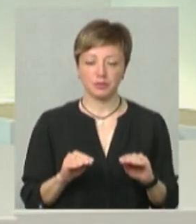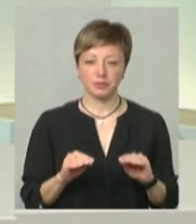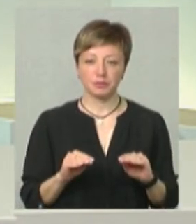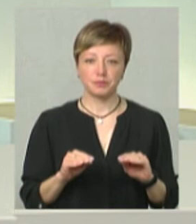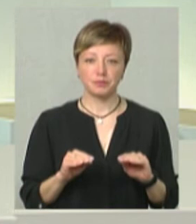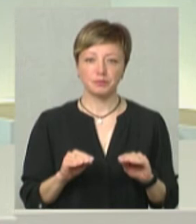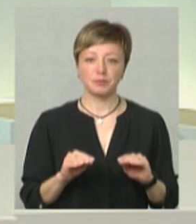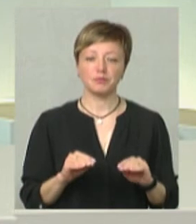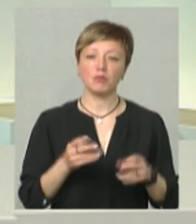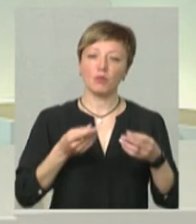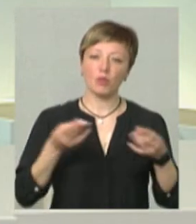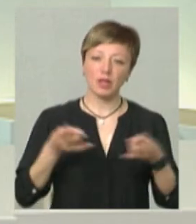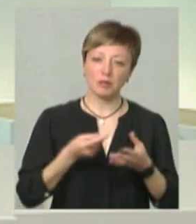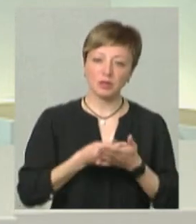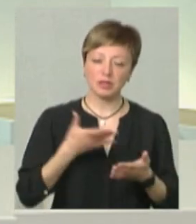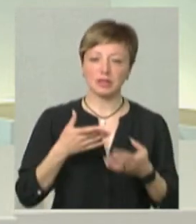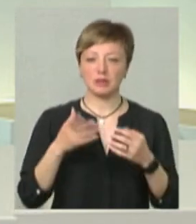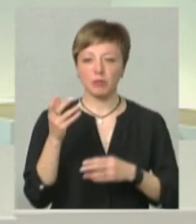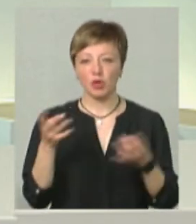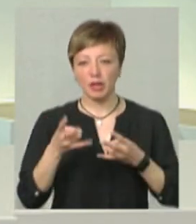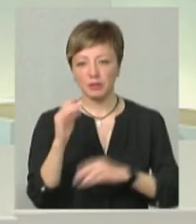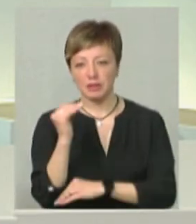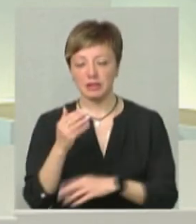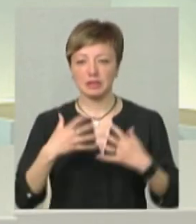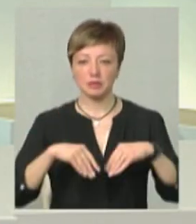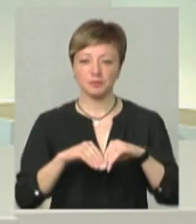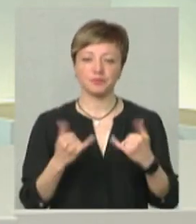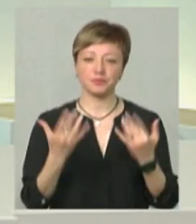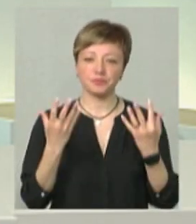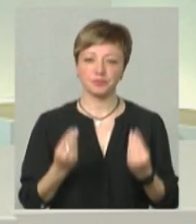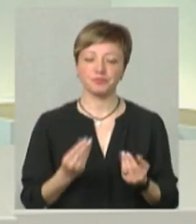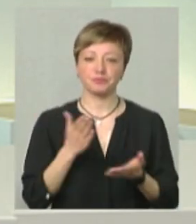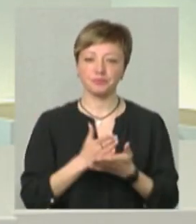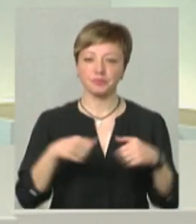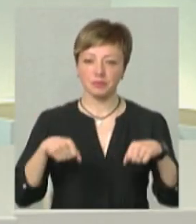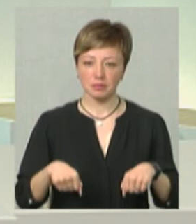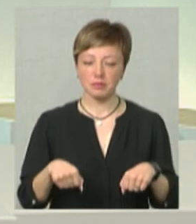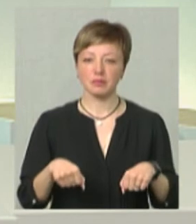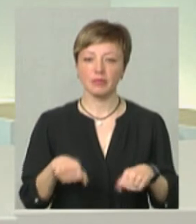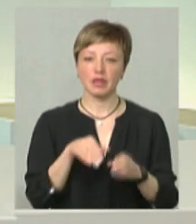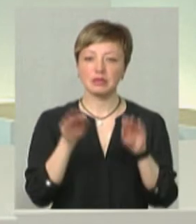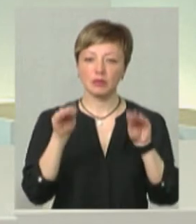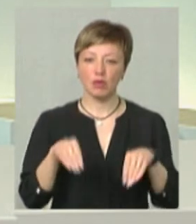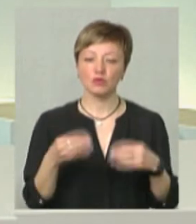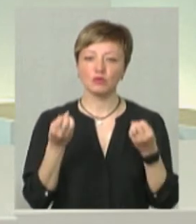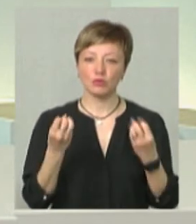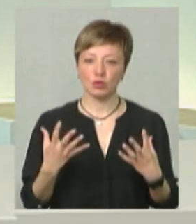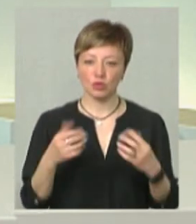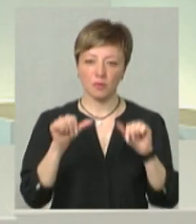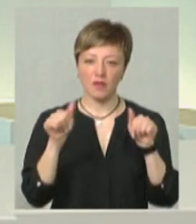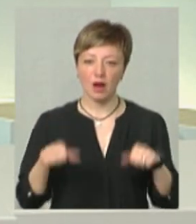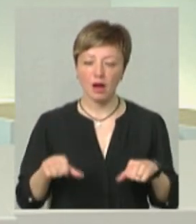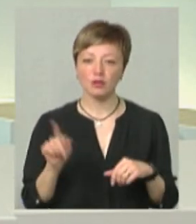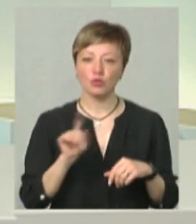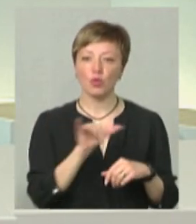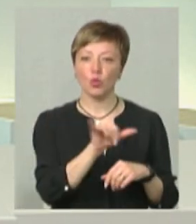там оцінки потреб дитини та її сім'ї і так далі, на сьогоднішній день ми маємо право їх заповнювати в спрощеному варіанті, для того,